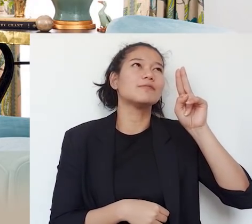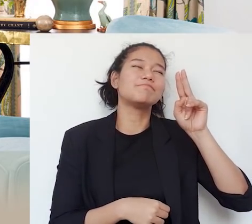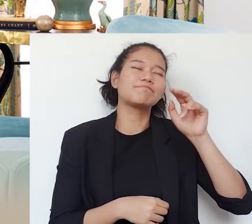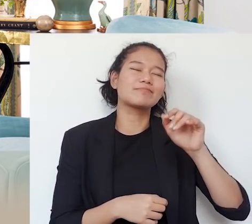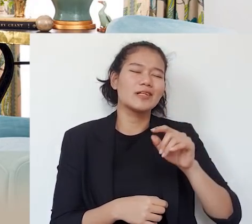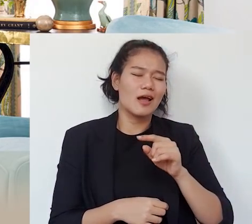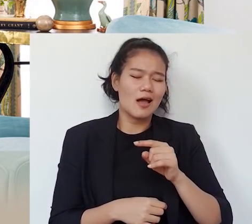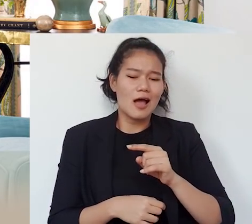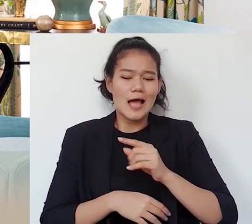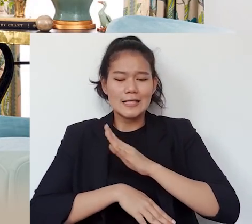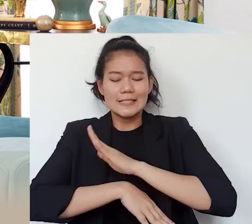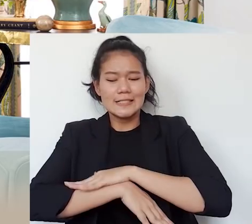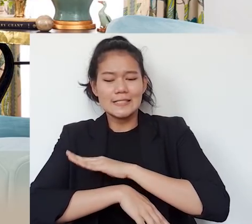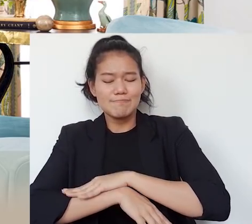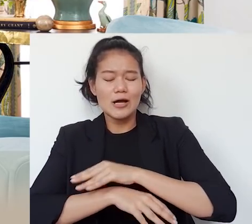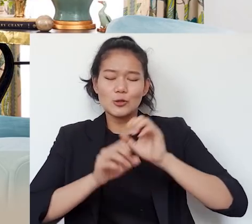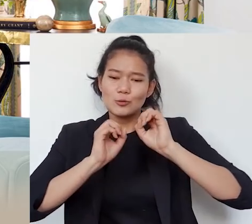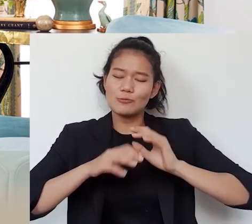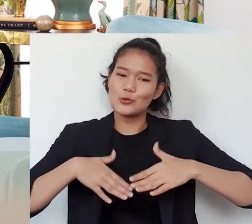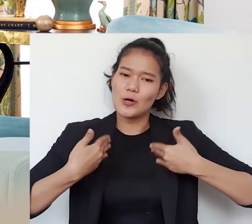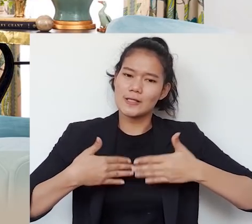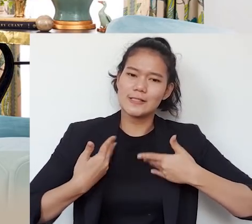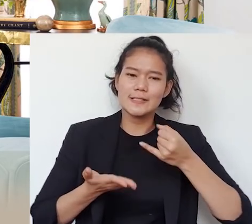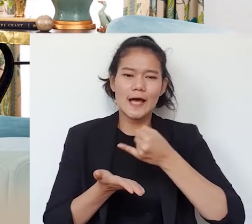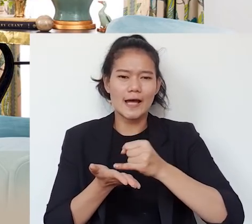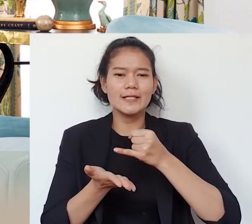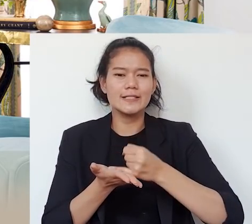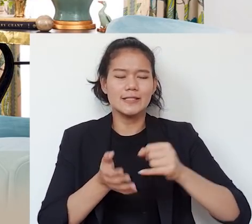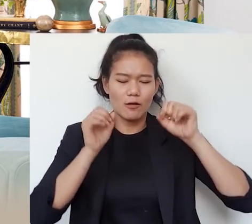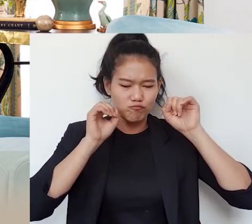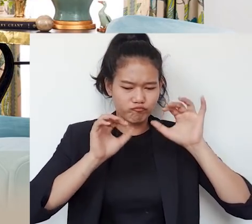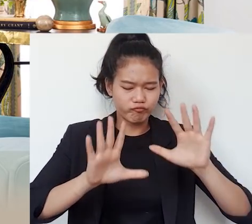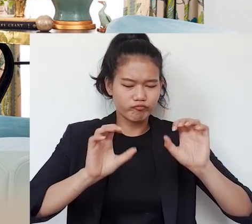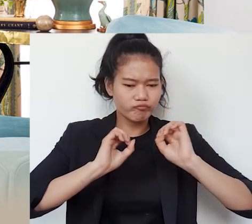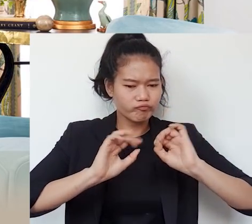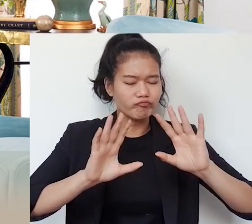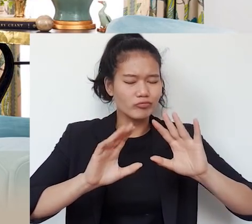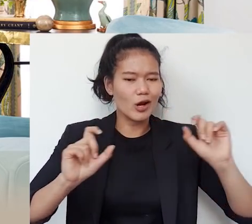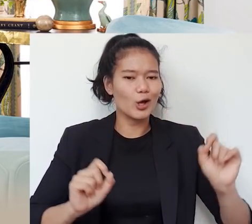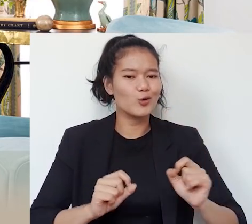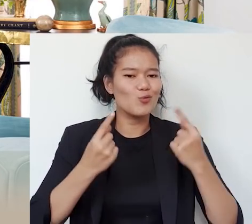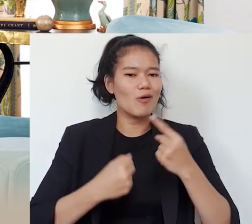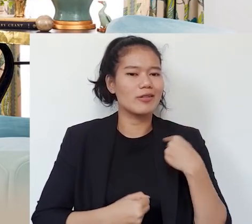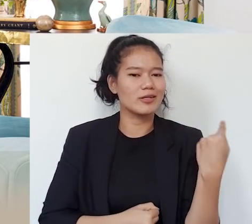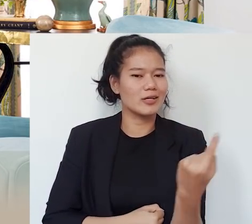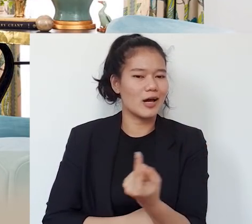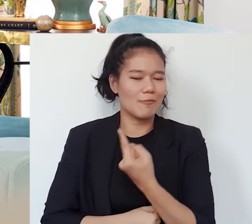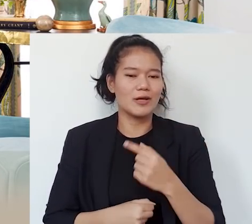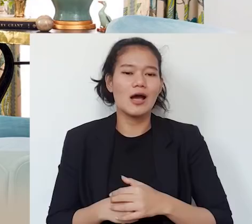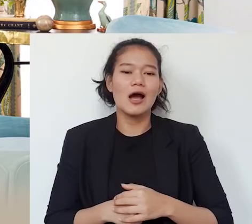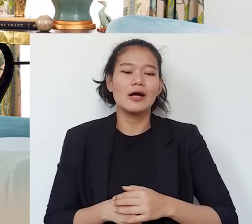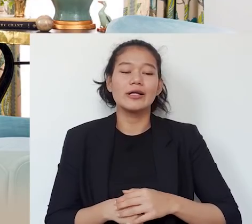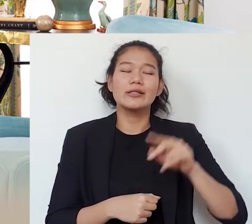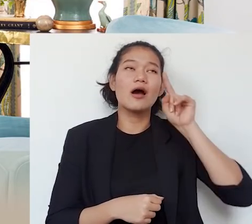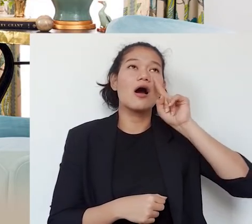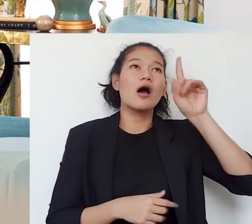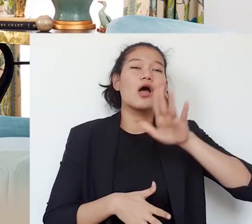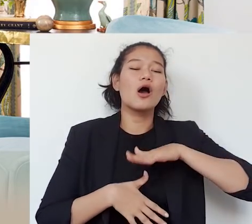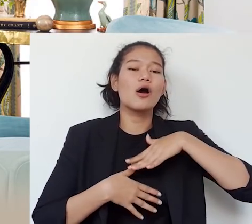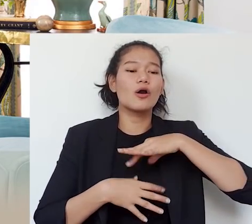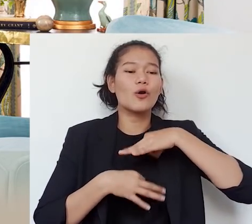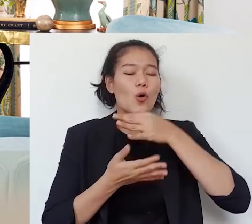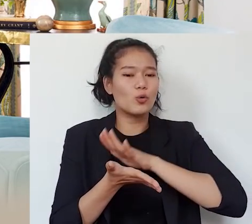Tuhan, kabar sukacita, Injil itu menjadi nyata di dalam kehidupan kami. Kiranya Allah Roh